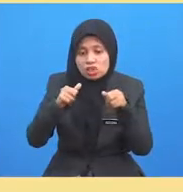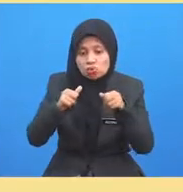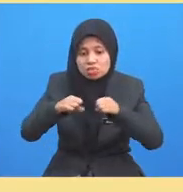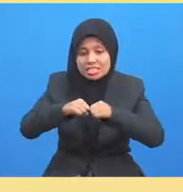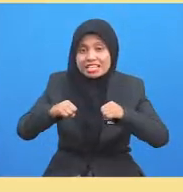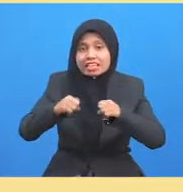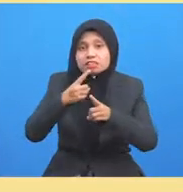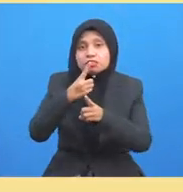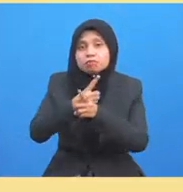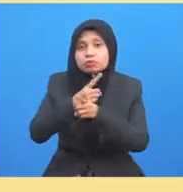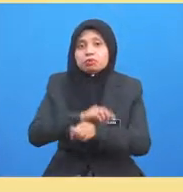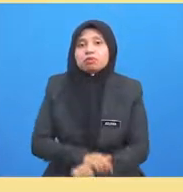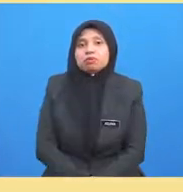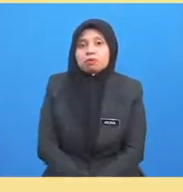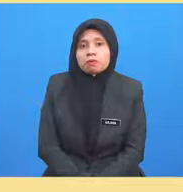sebenar.